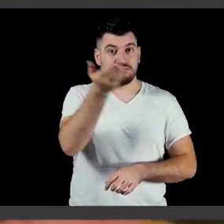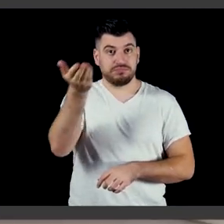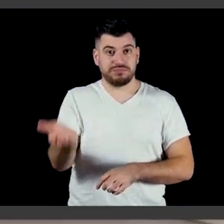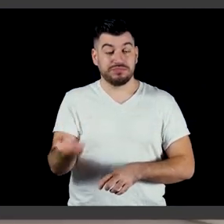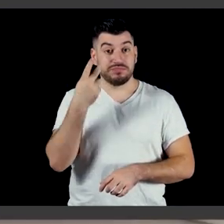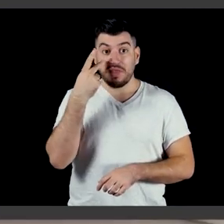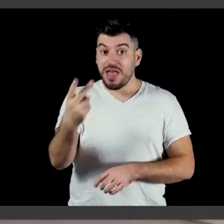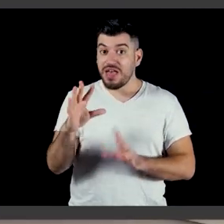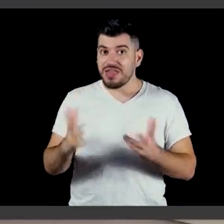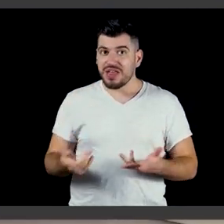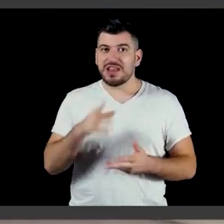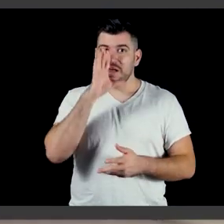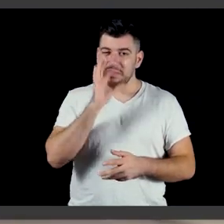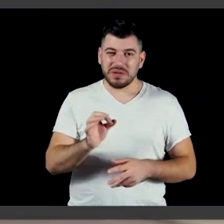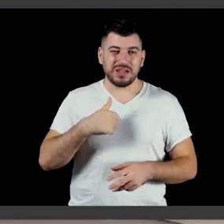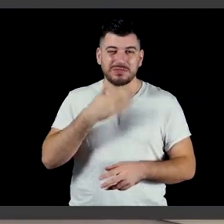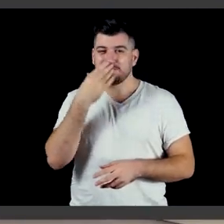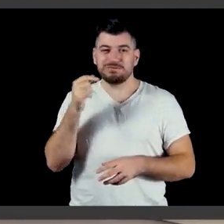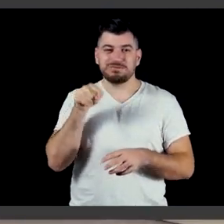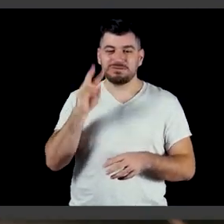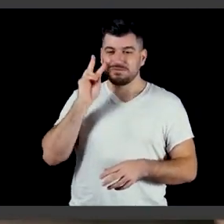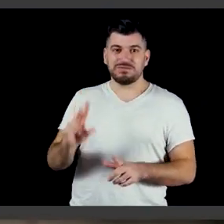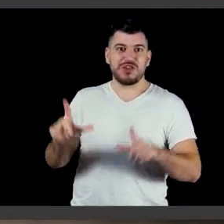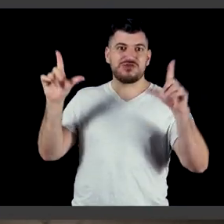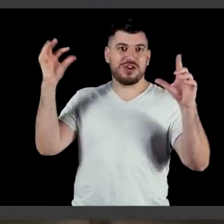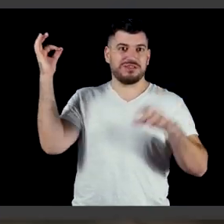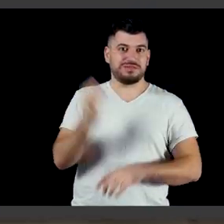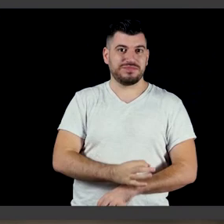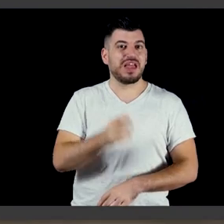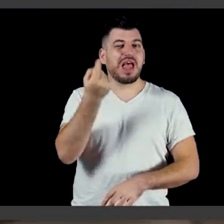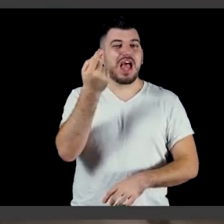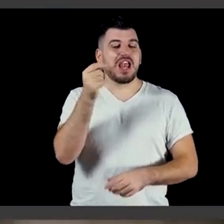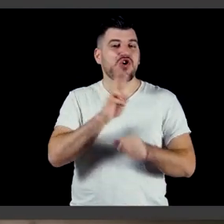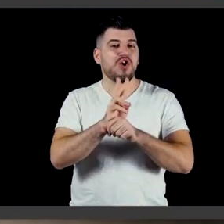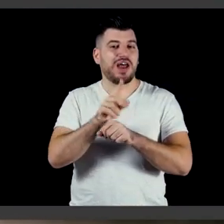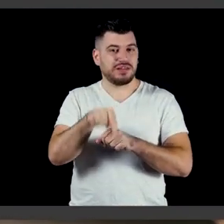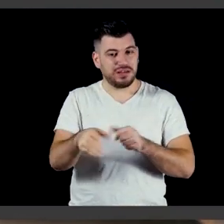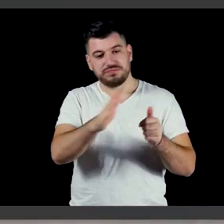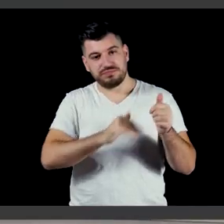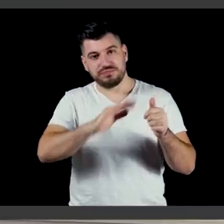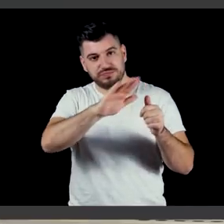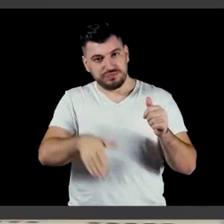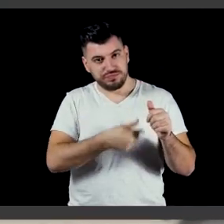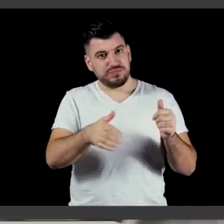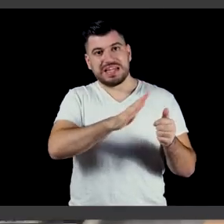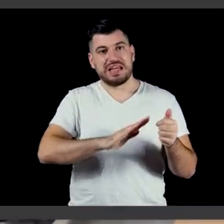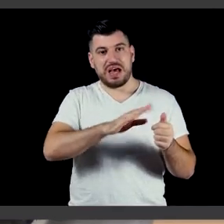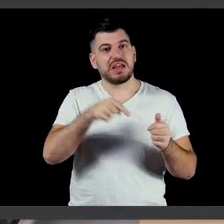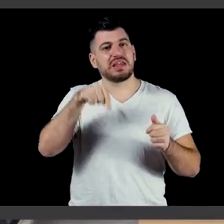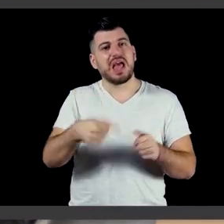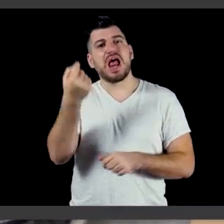και κοιτάξτε εδώ πώς έχει καραμελώσει από κάτω, το βλέπετε. Με λίγο χαρτάκι θα καθαρίσω το τηγάνι, θα ρίξω λίγο